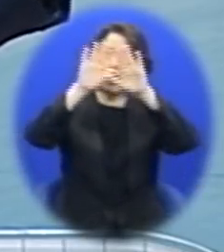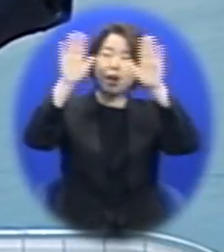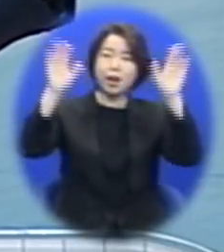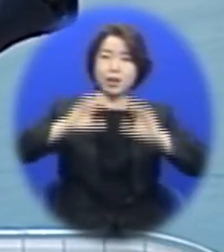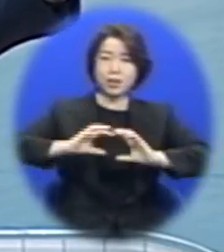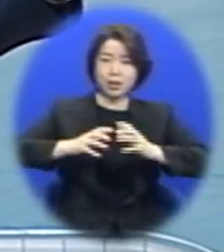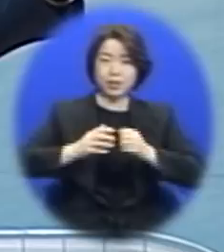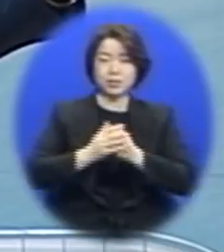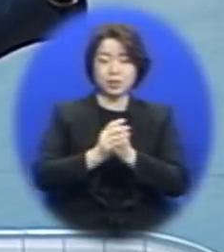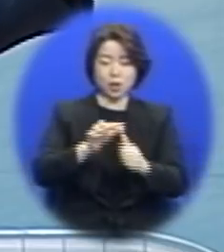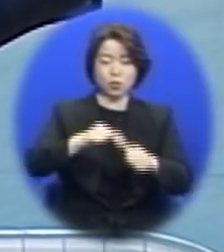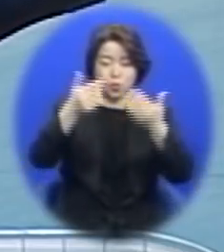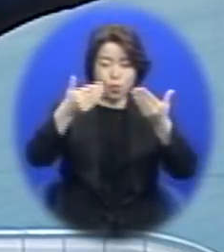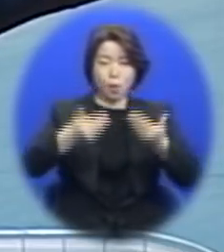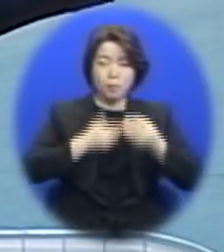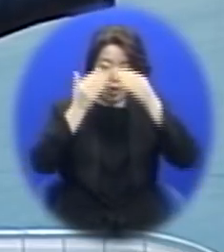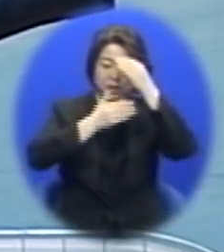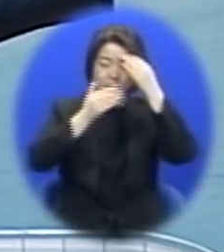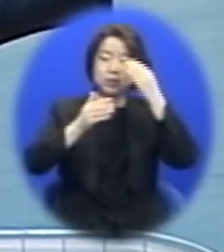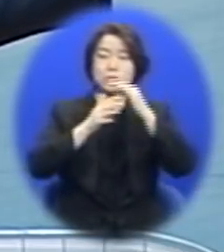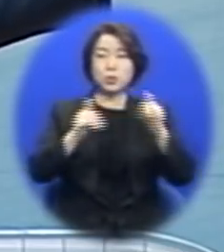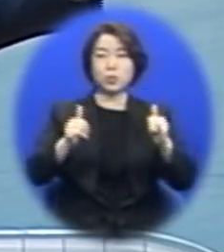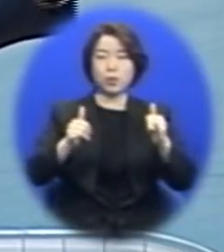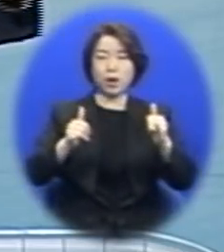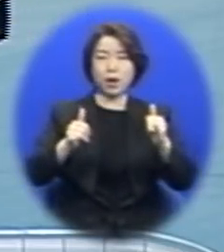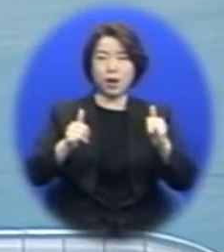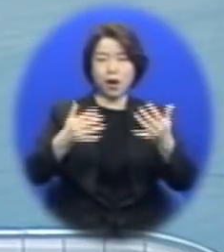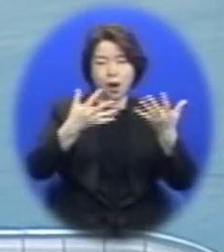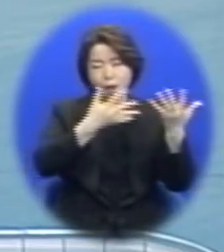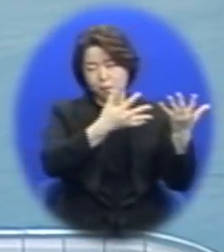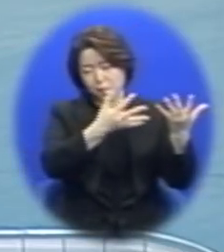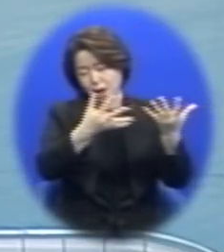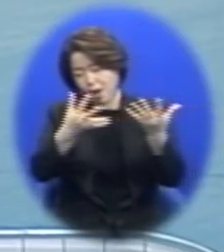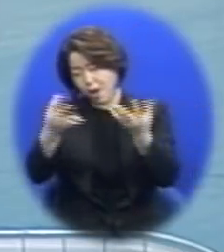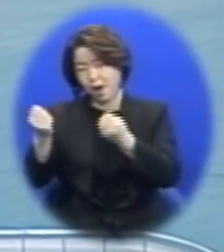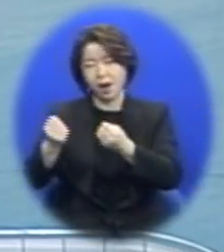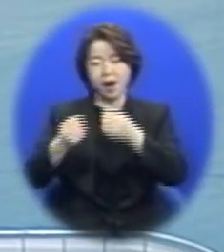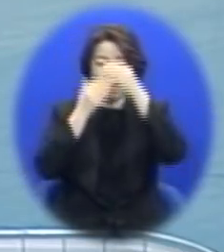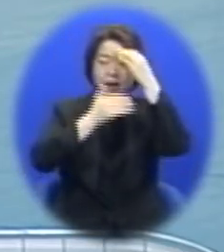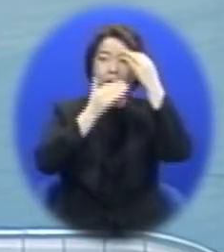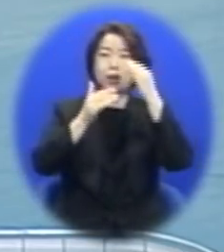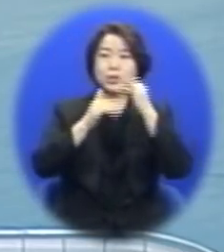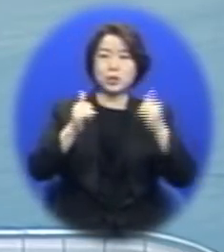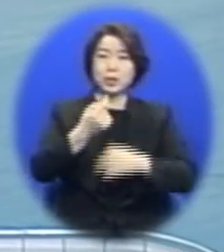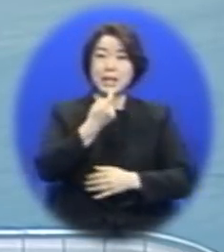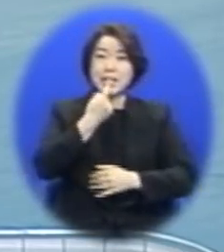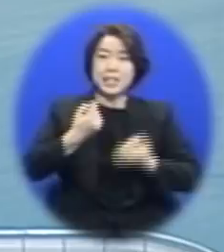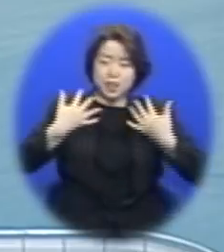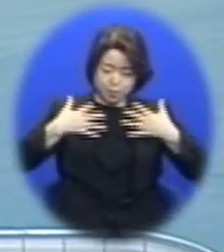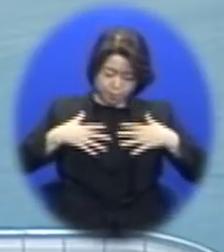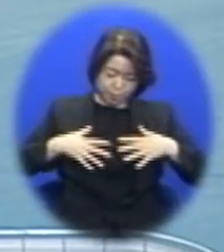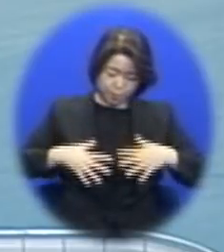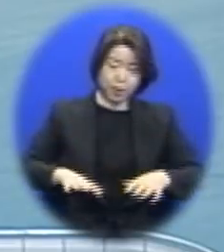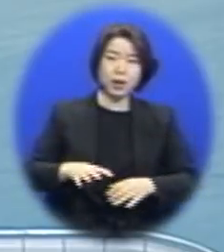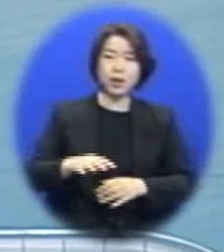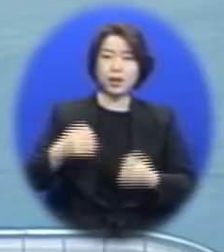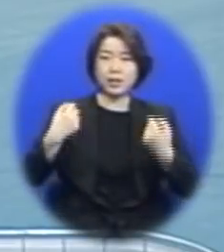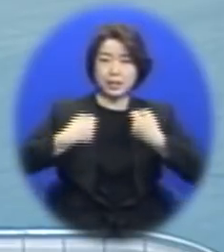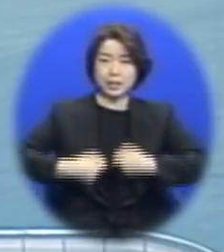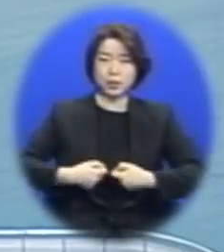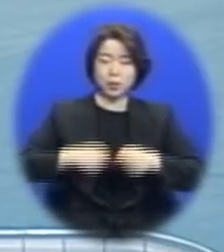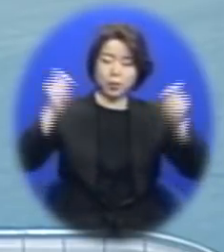구원받은 성도들이 끝도 없이 있는 그 수많은 성도들이 흰 두루마기 입고 종려나무